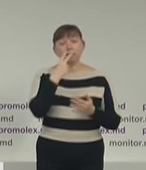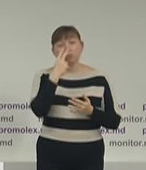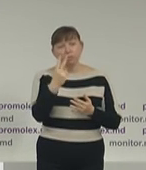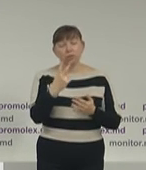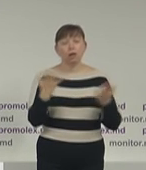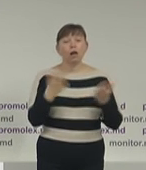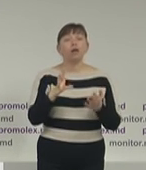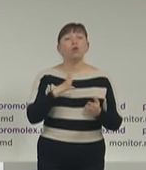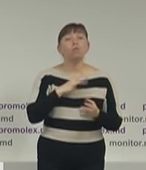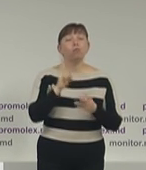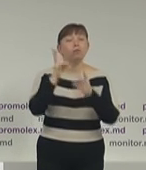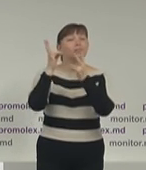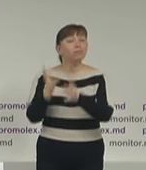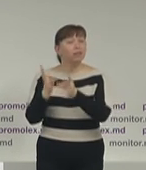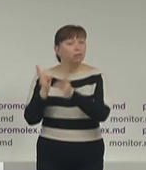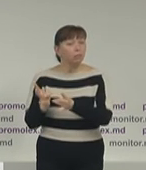care au fost victimele